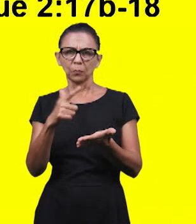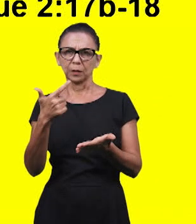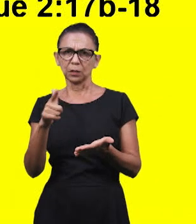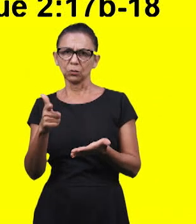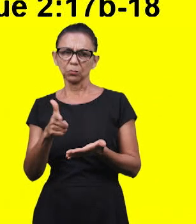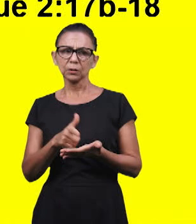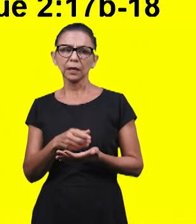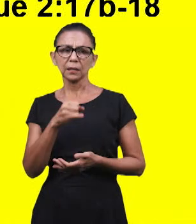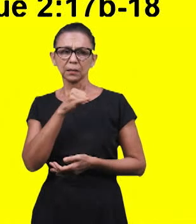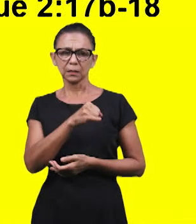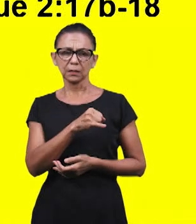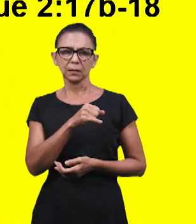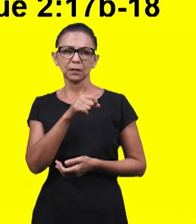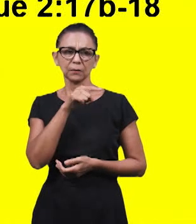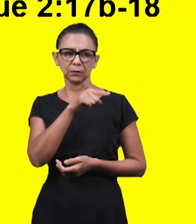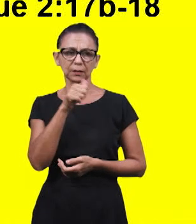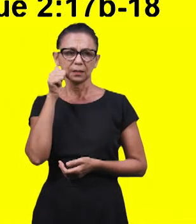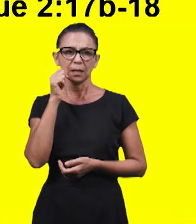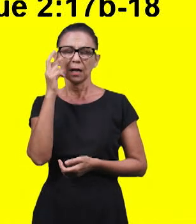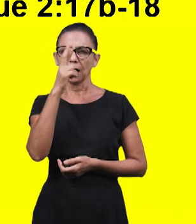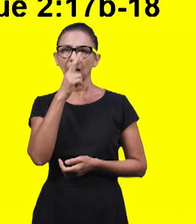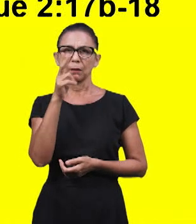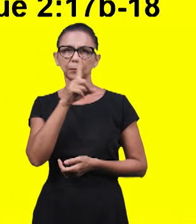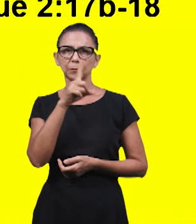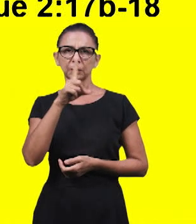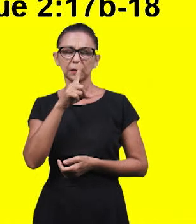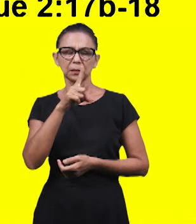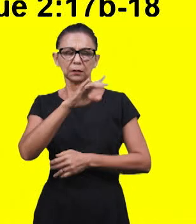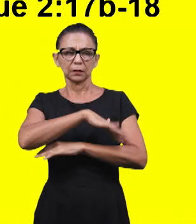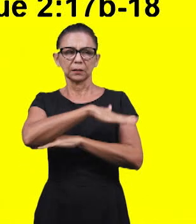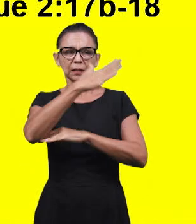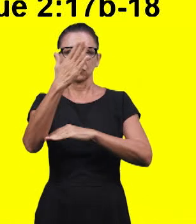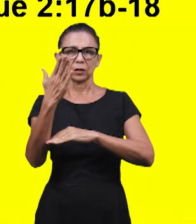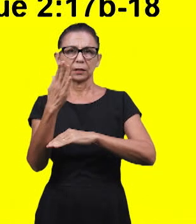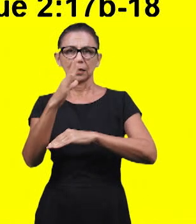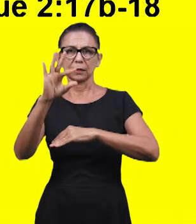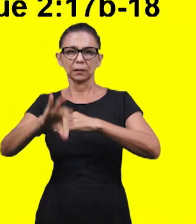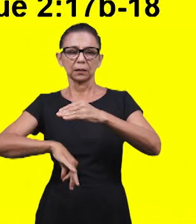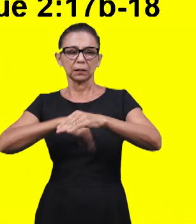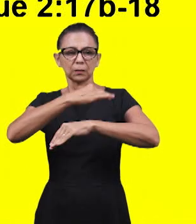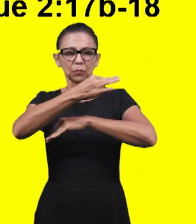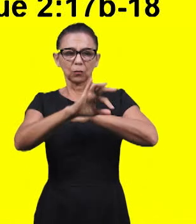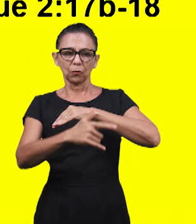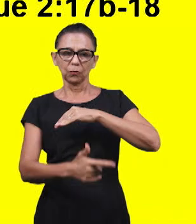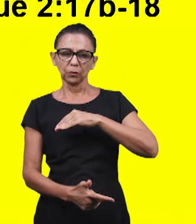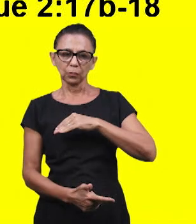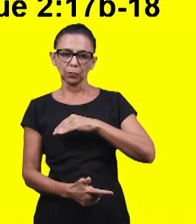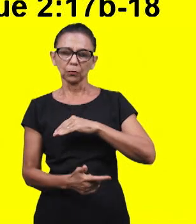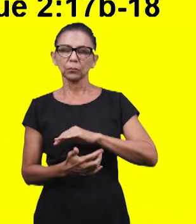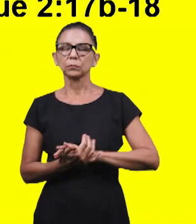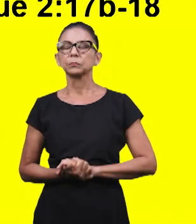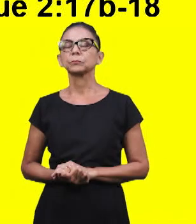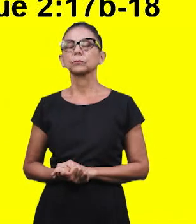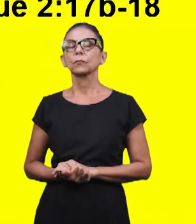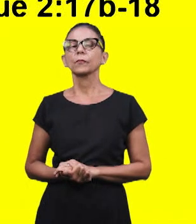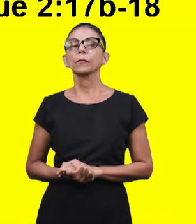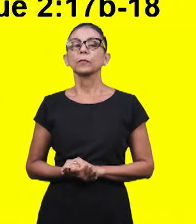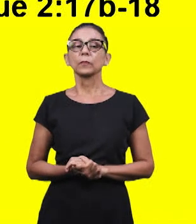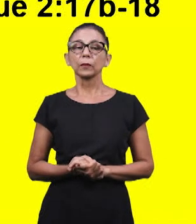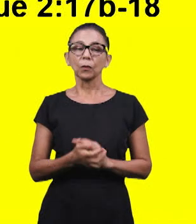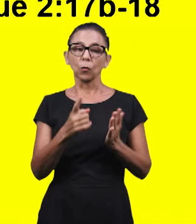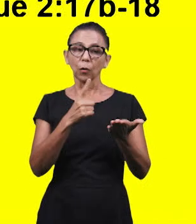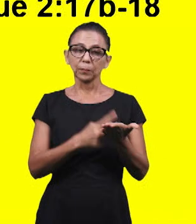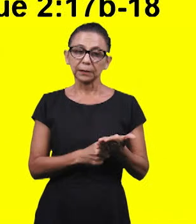que tu nous as fait jurer. Si en arrivant ici, et tu n'accroches pas le fil écarlate par la janelle